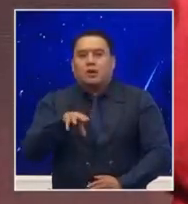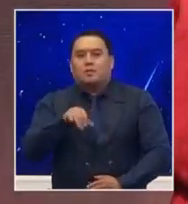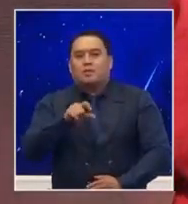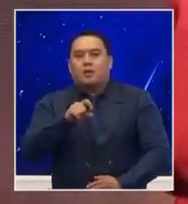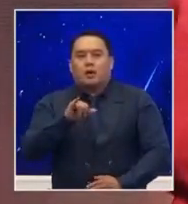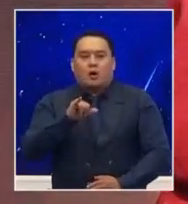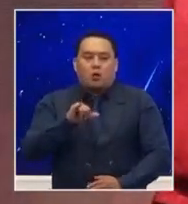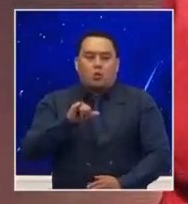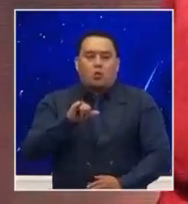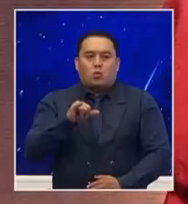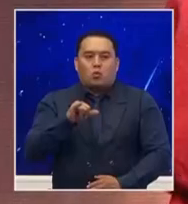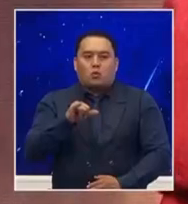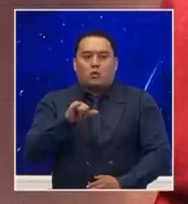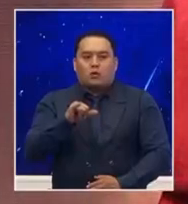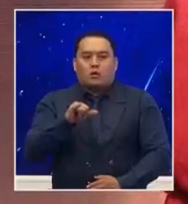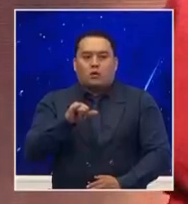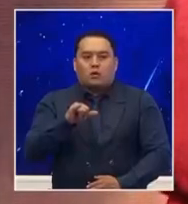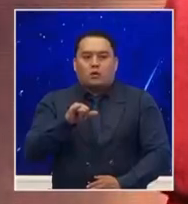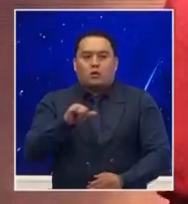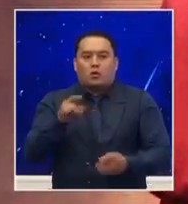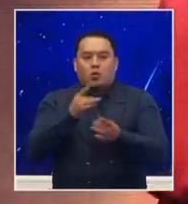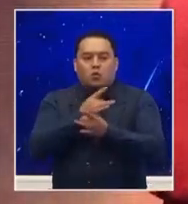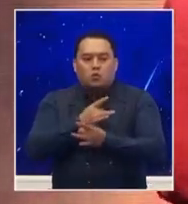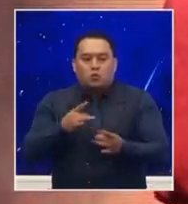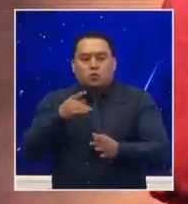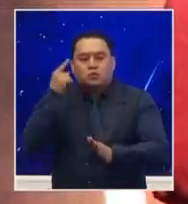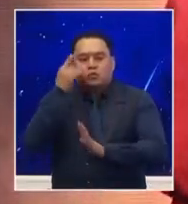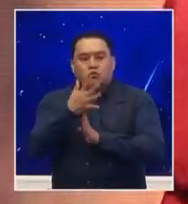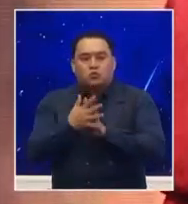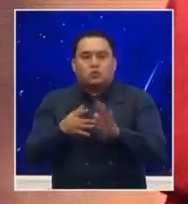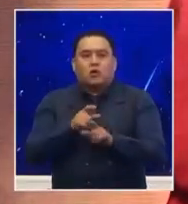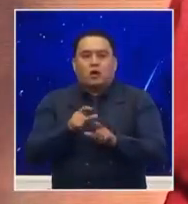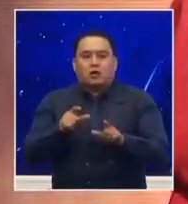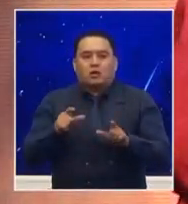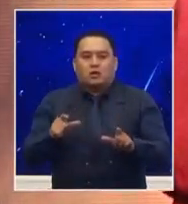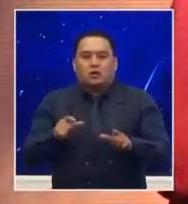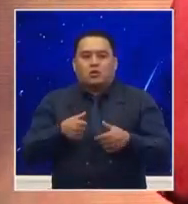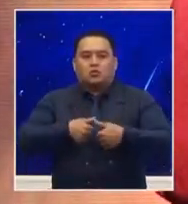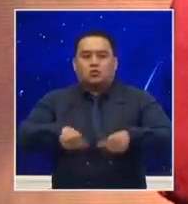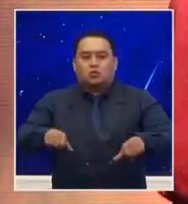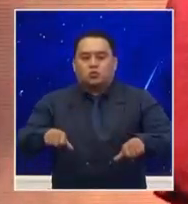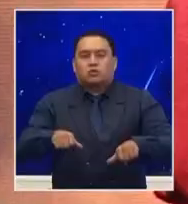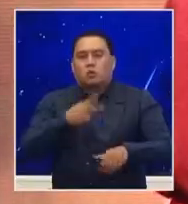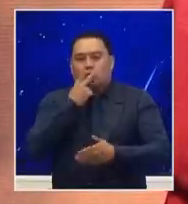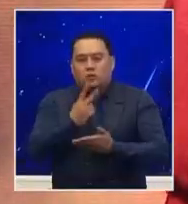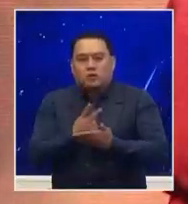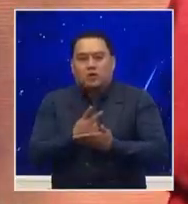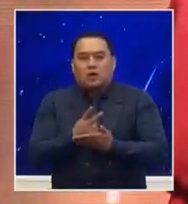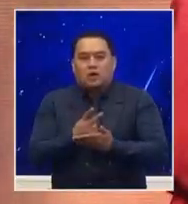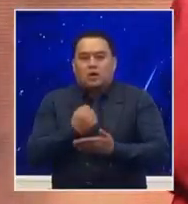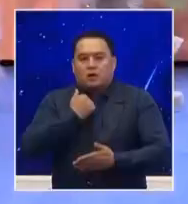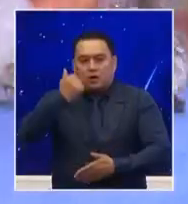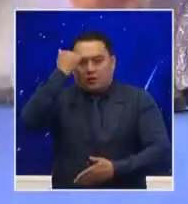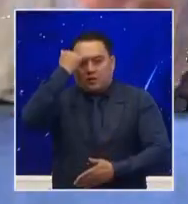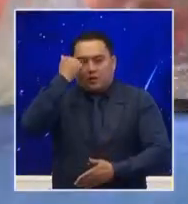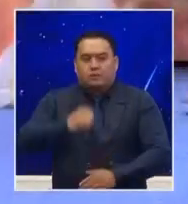байқауында Жетісу өңірінің әдебиеті мен мәдениетін түсінетін азаматтар төрелік еткеніне көзім жетті, сондықтан да алғыс